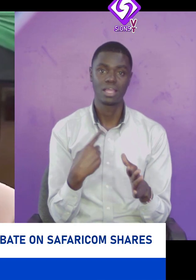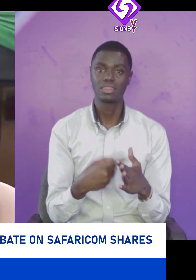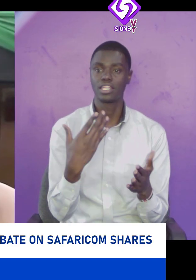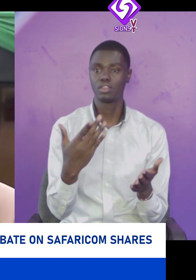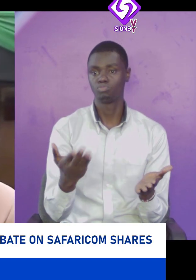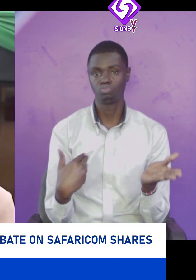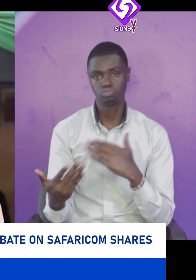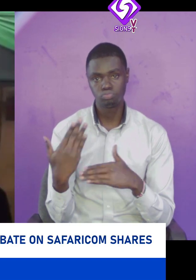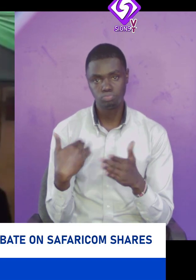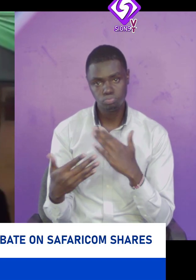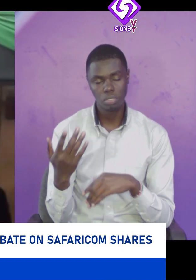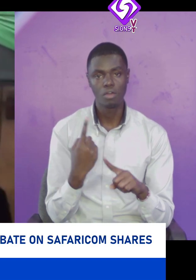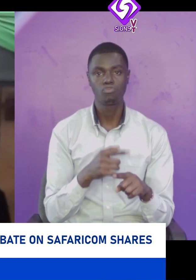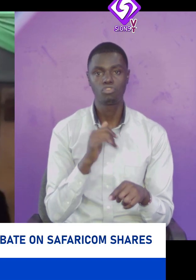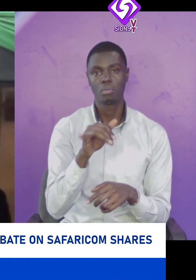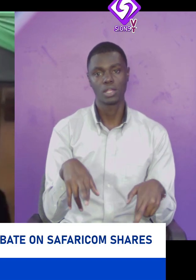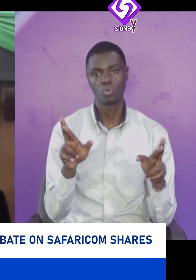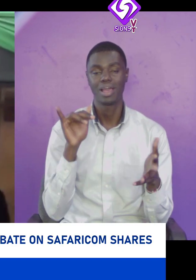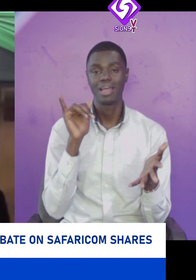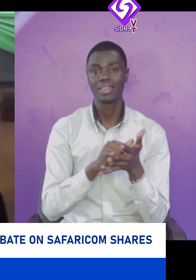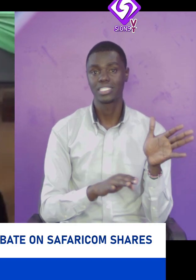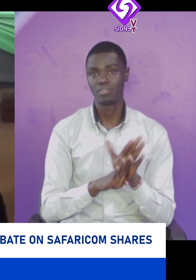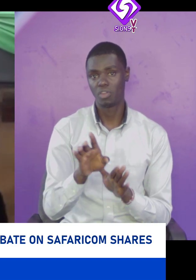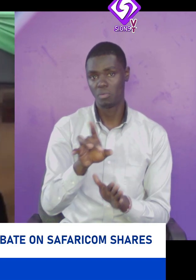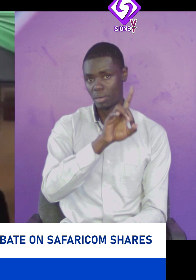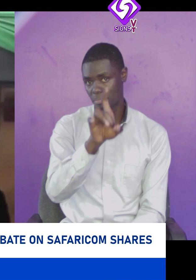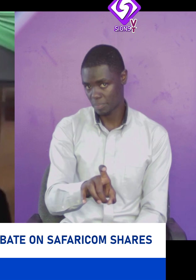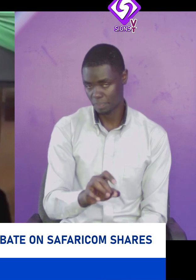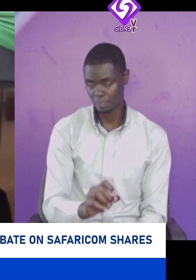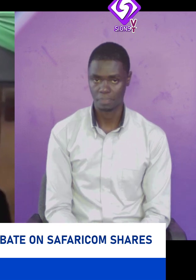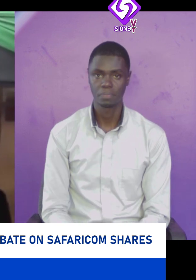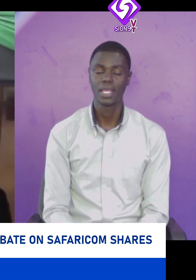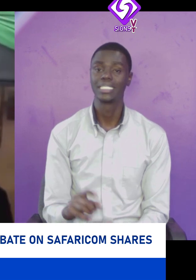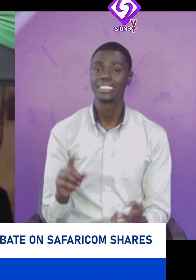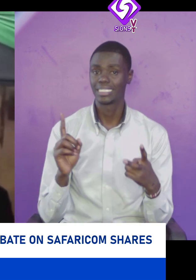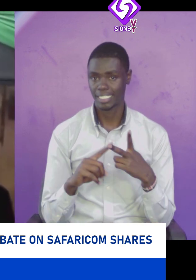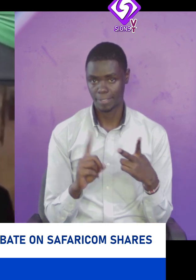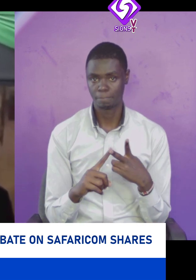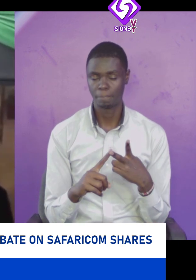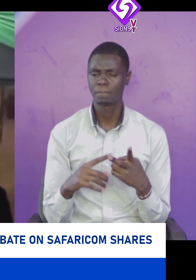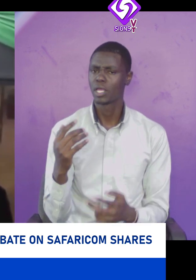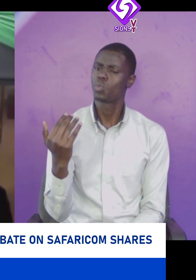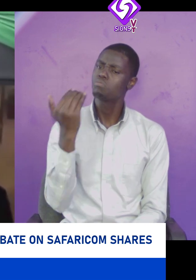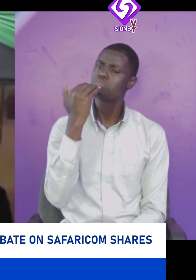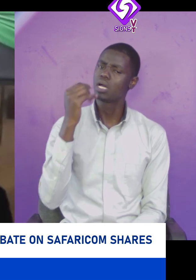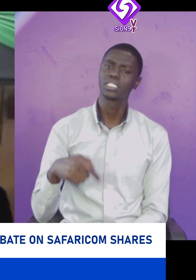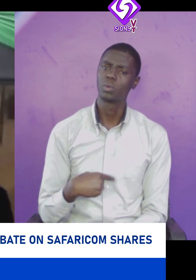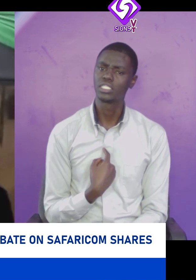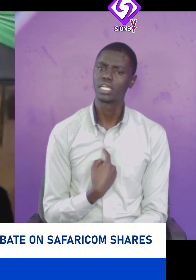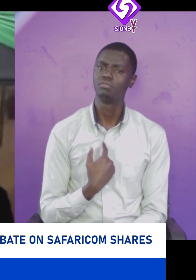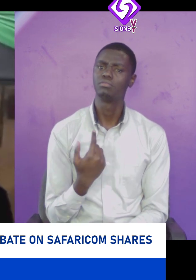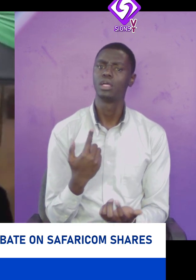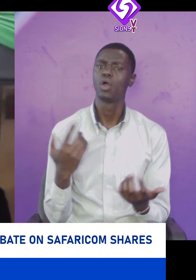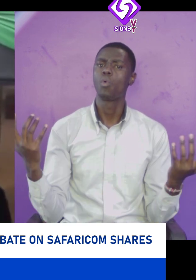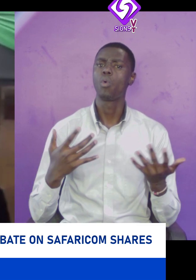tolls katika hiyo barabara. Hiyo ni maendeleo ama si maendeleo? Ya pili, tukajiuliza mahali ambapo tuko